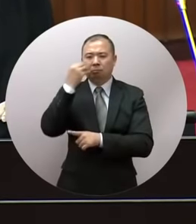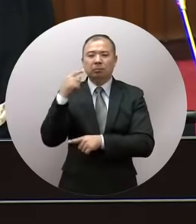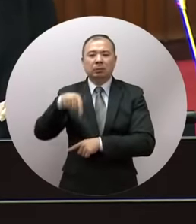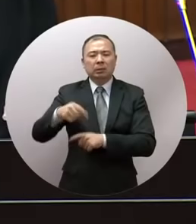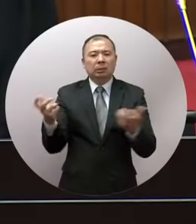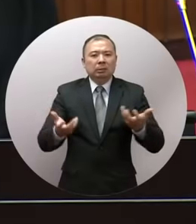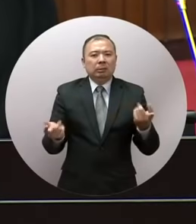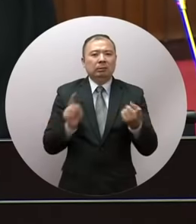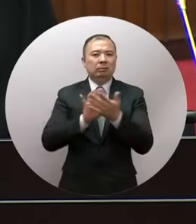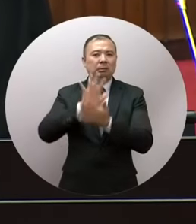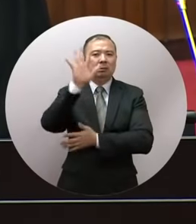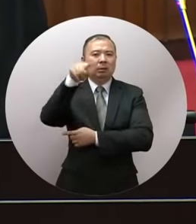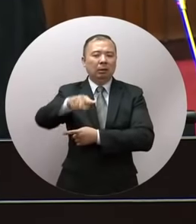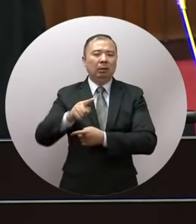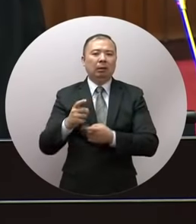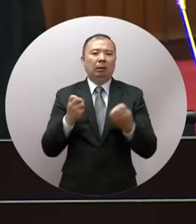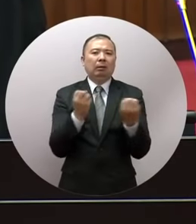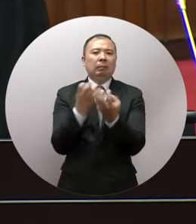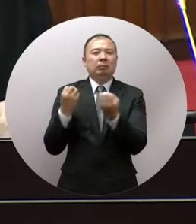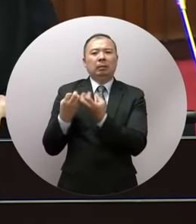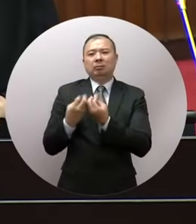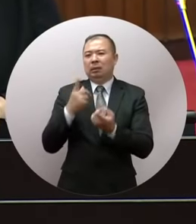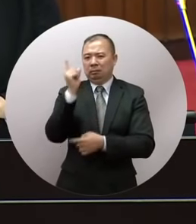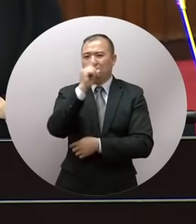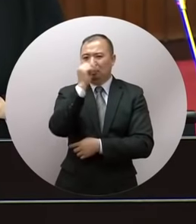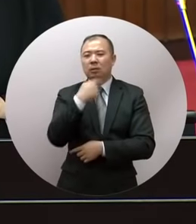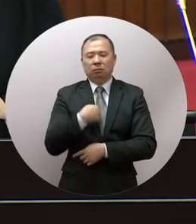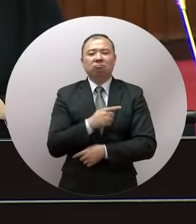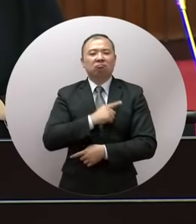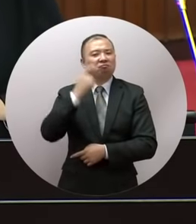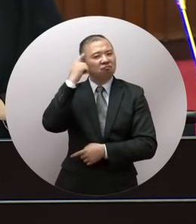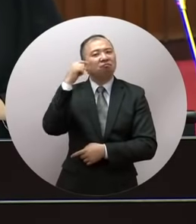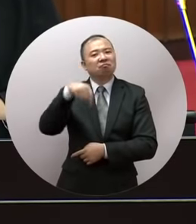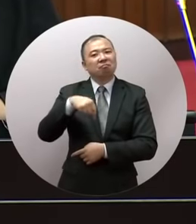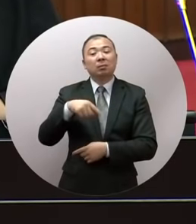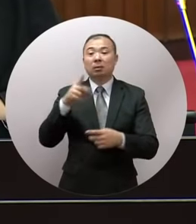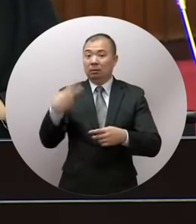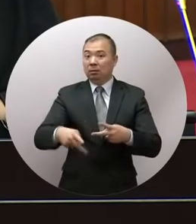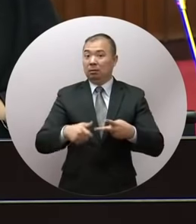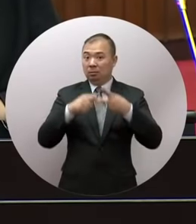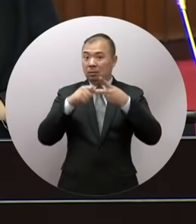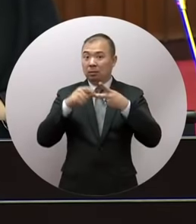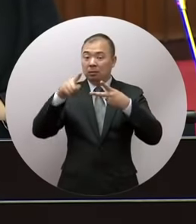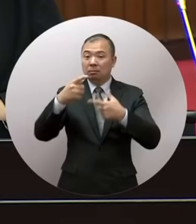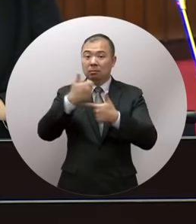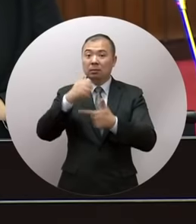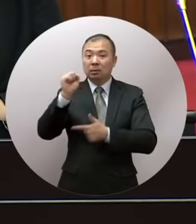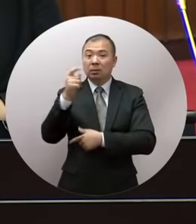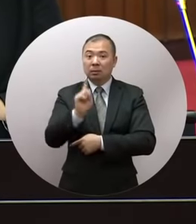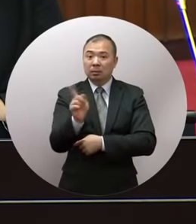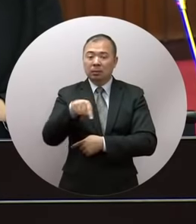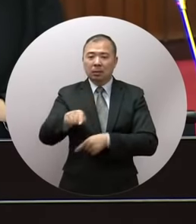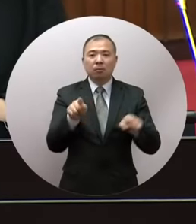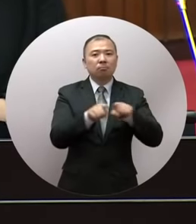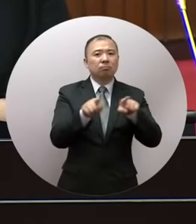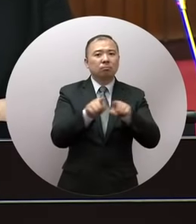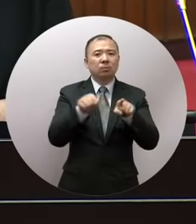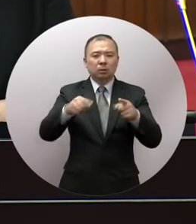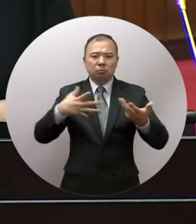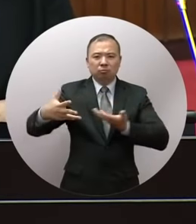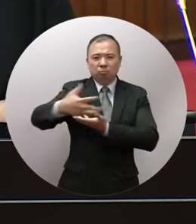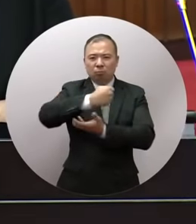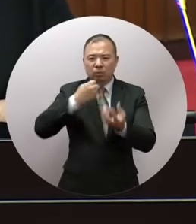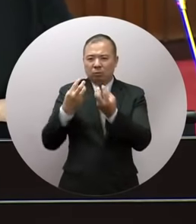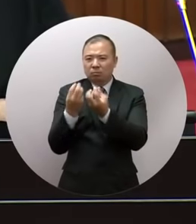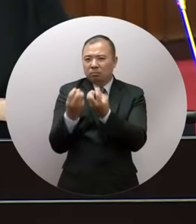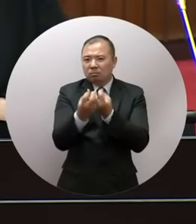一直在发生啦，吼，这是我个人的想法。当然，另外我想要建议的就是统筹那个普通的统筹分配款里头呢，